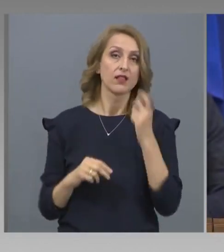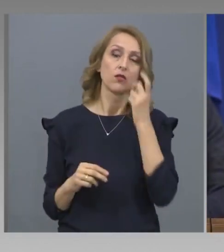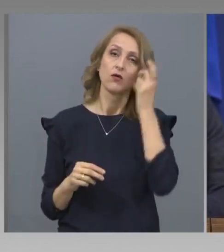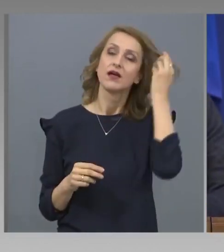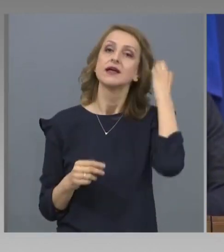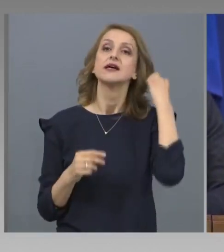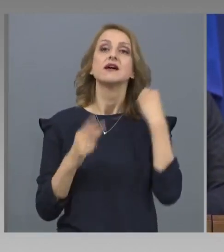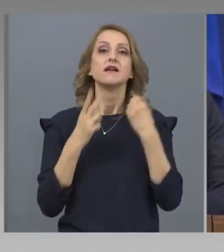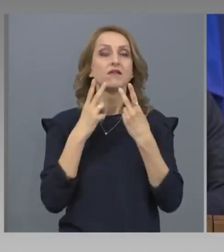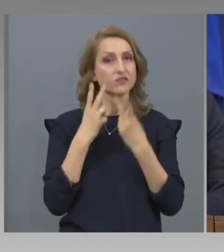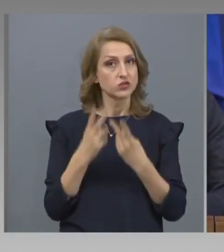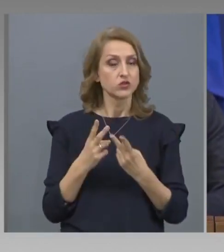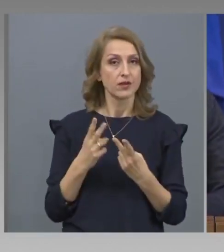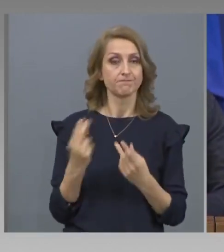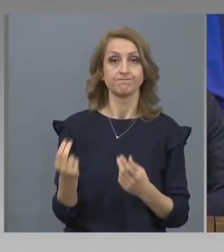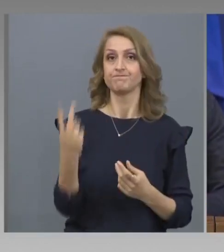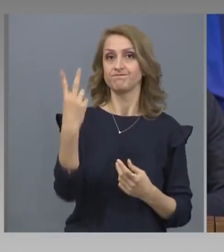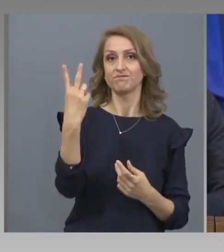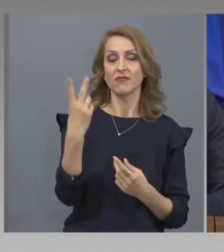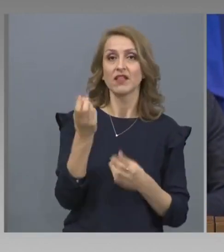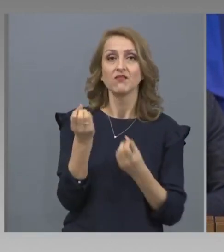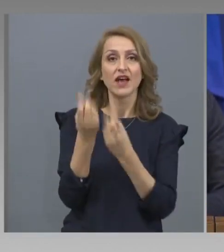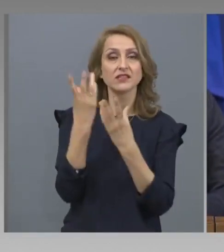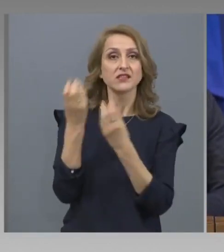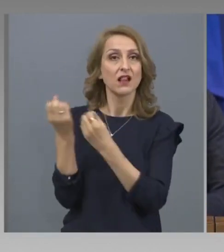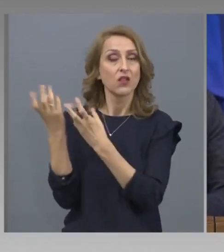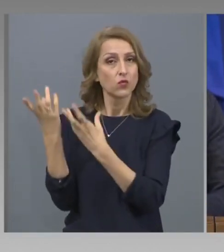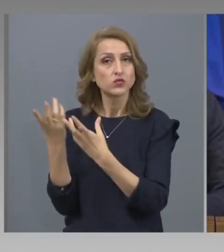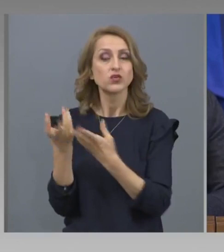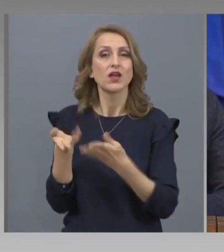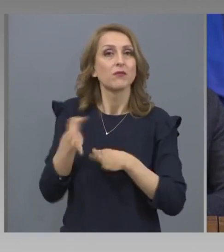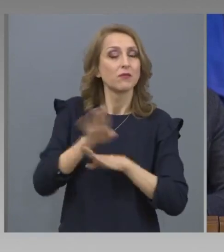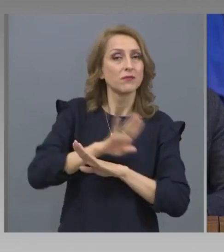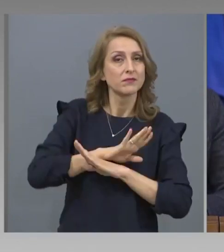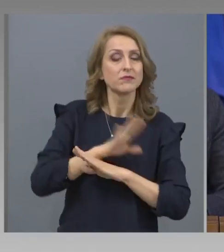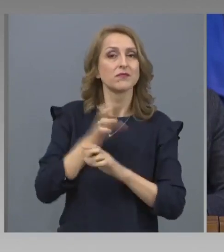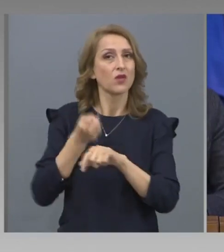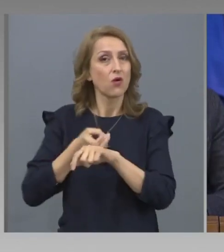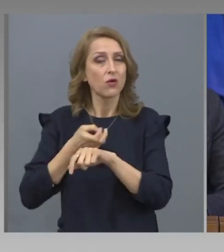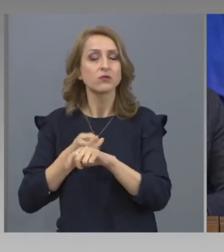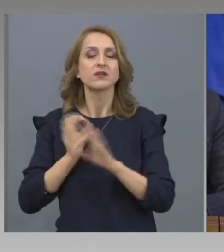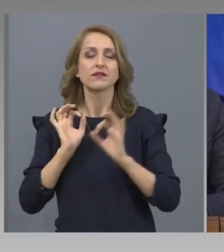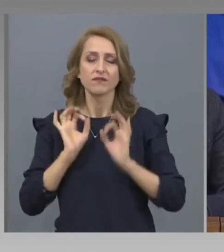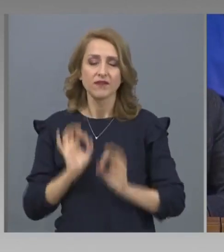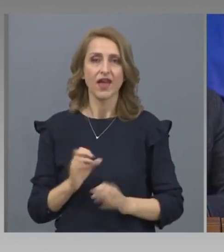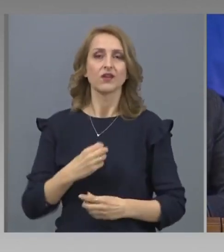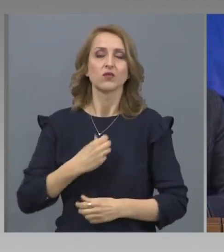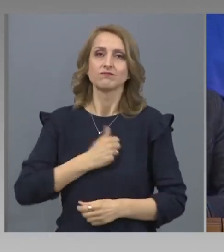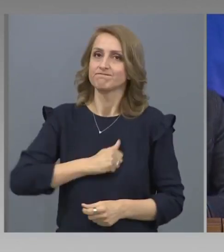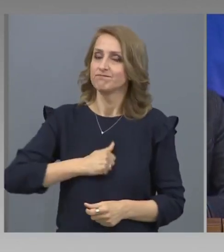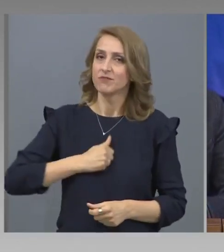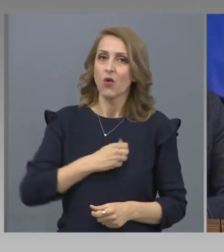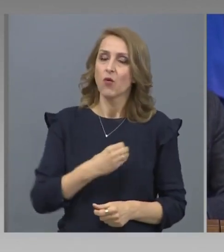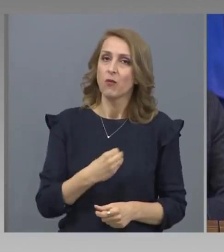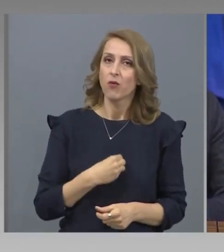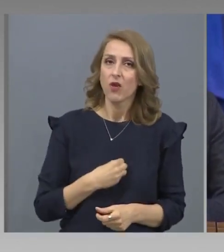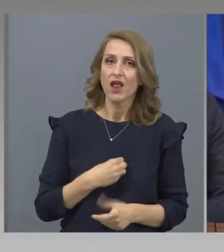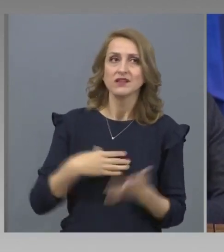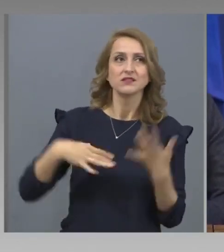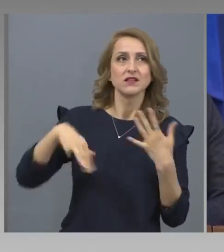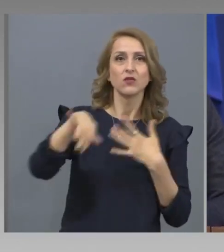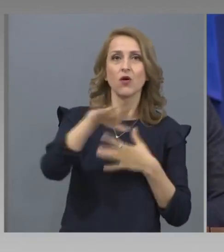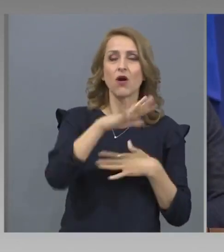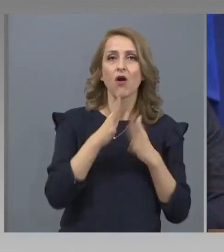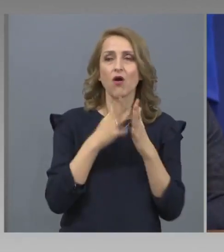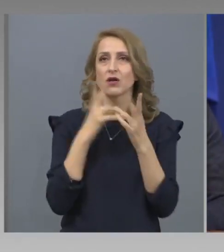Вижте, това са два случая, които наистина са много болезнени и се отразиха много силно в обществото,